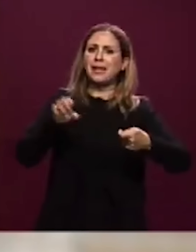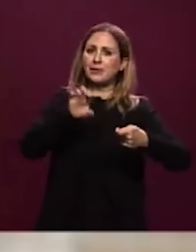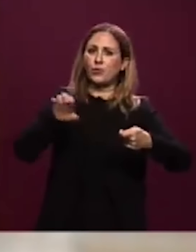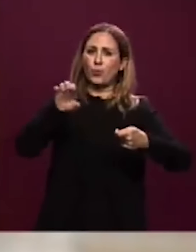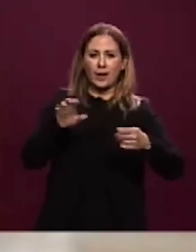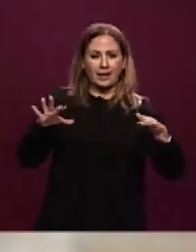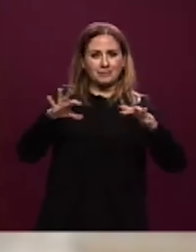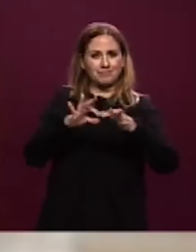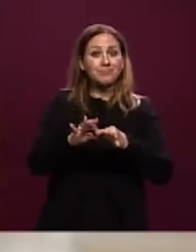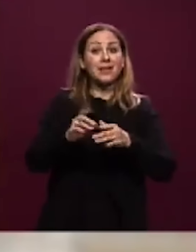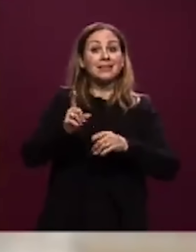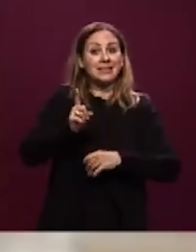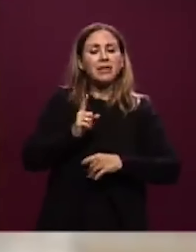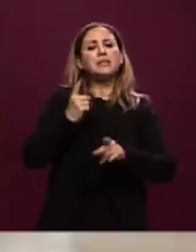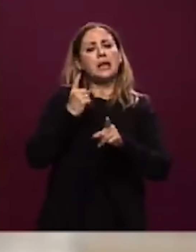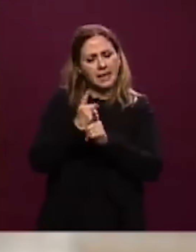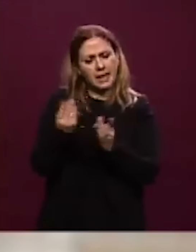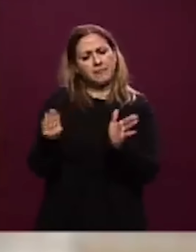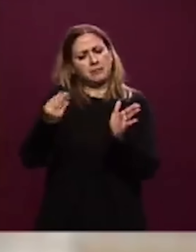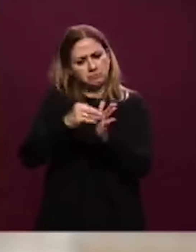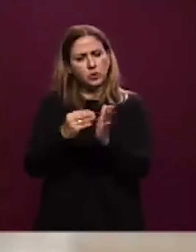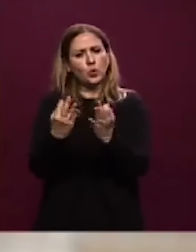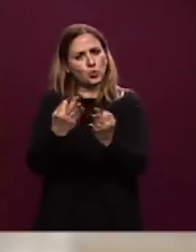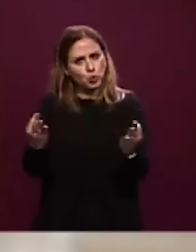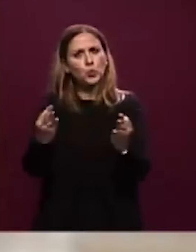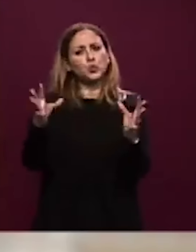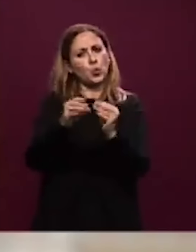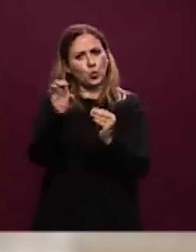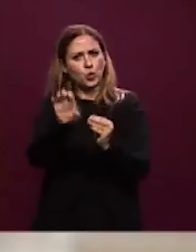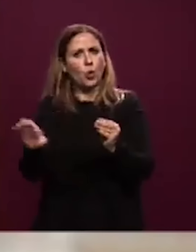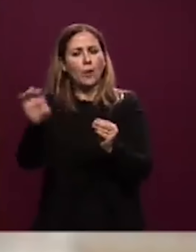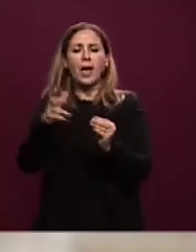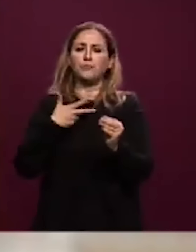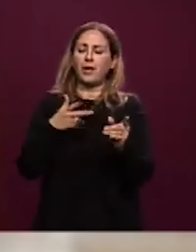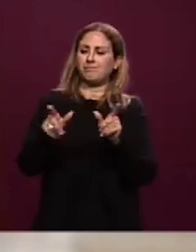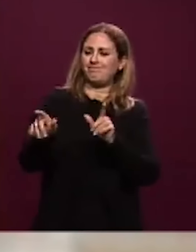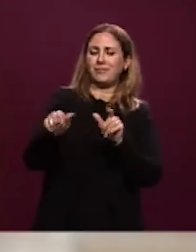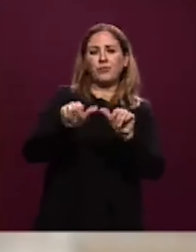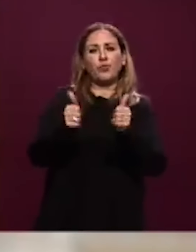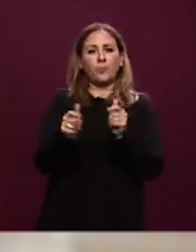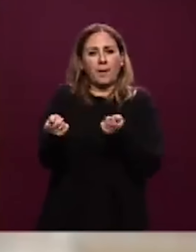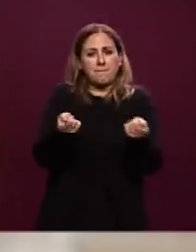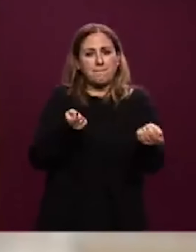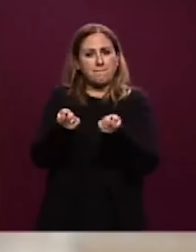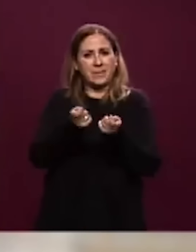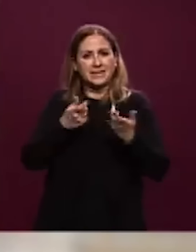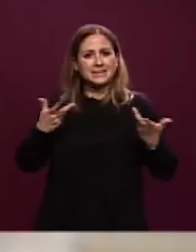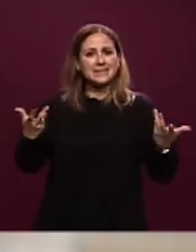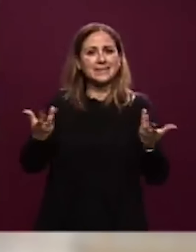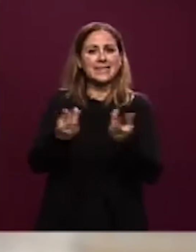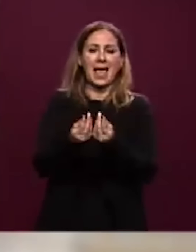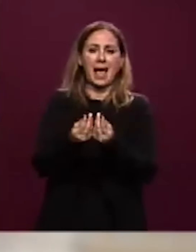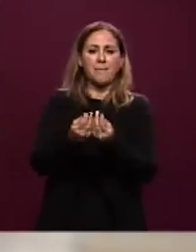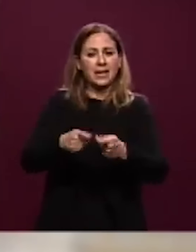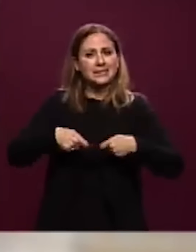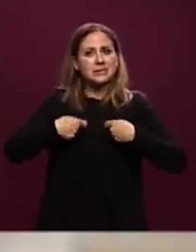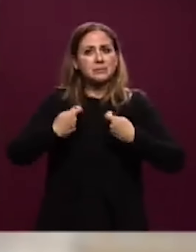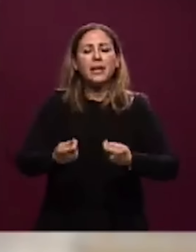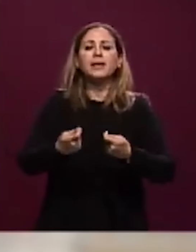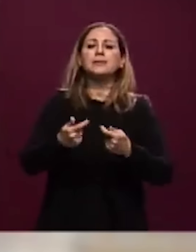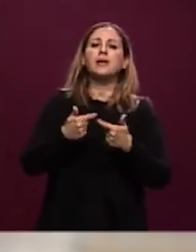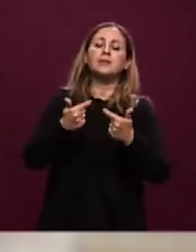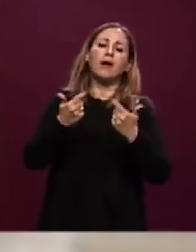sia un coordinamento di spese in difesa per rendere l'Europa finalmente autonoma. Il problema è che